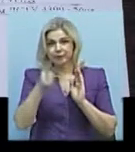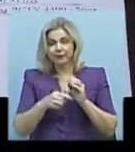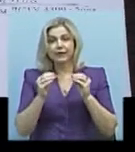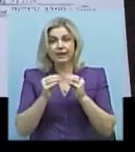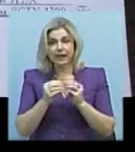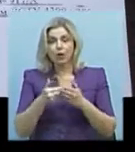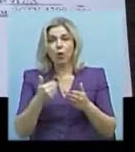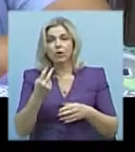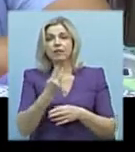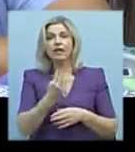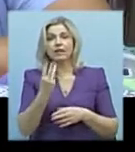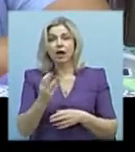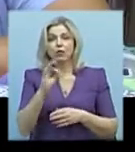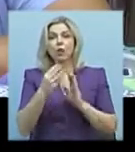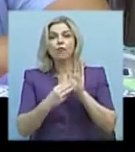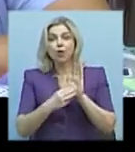917/10 від